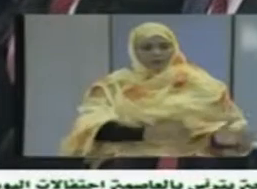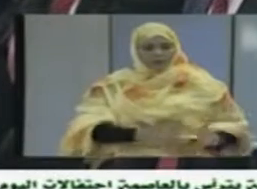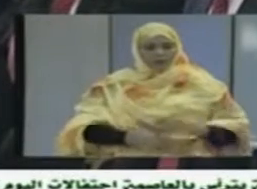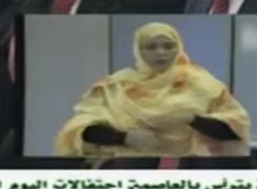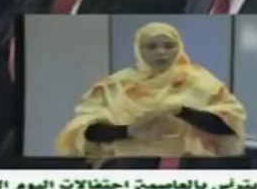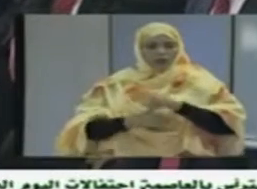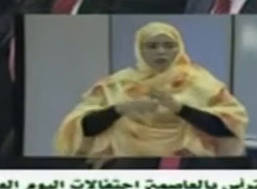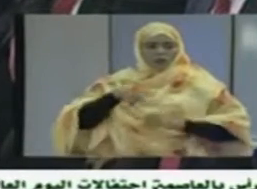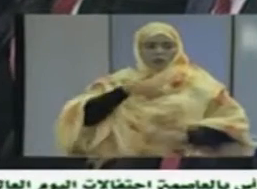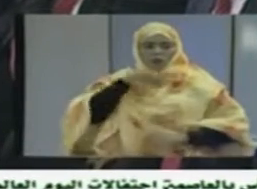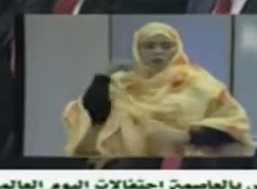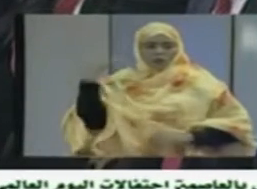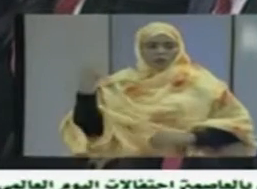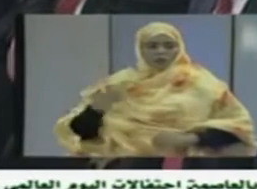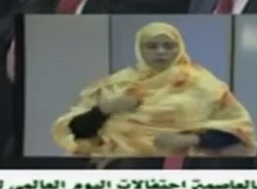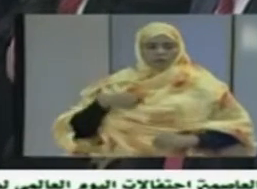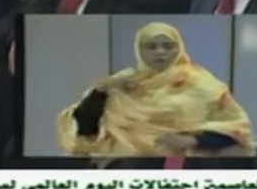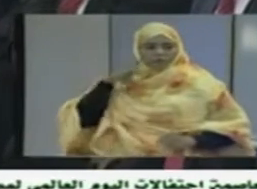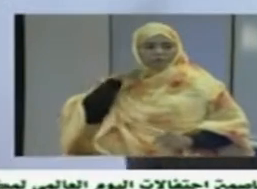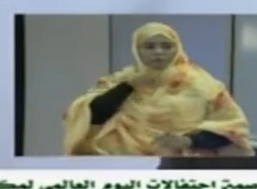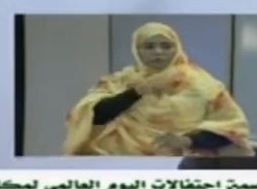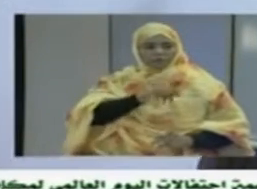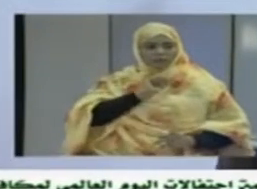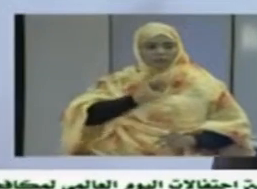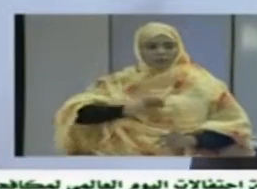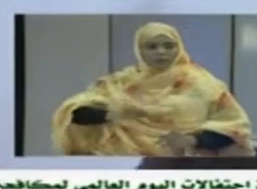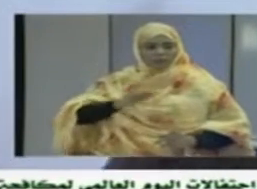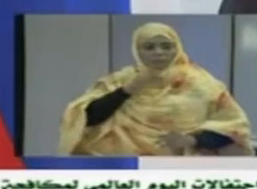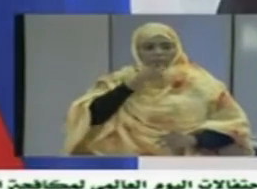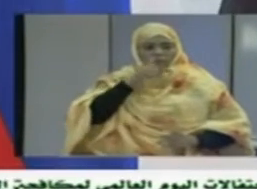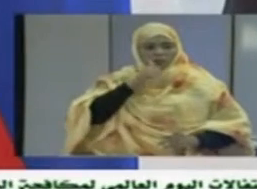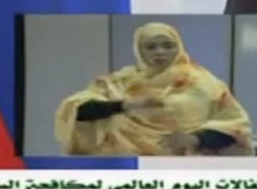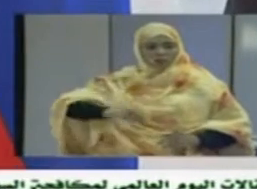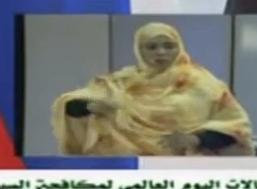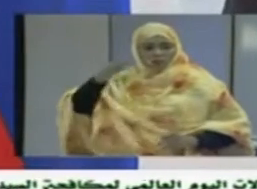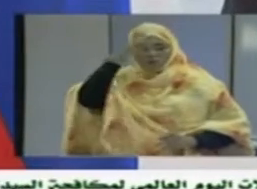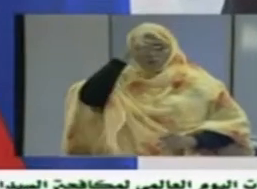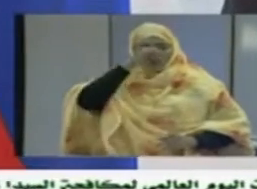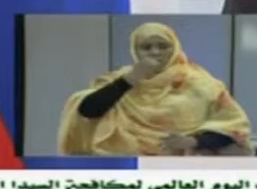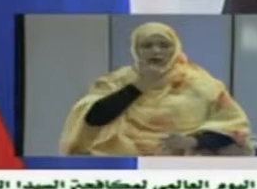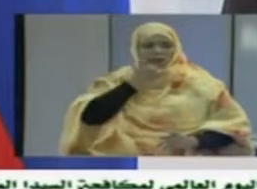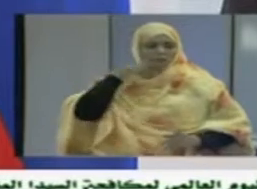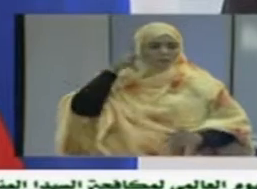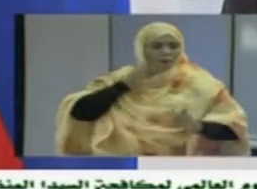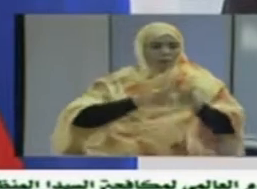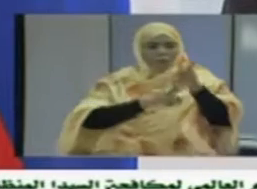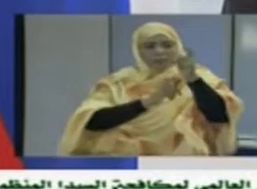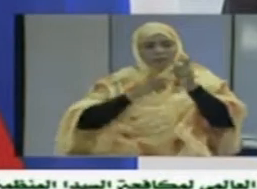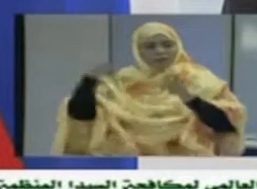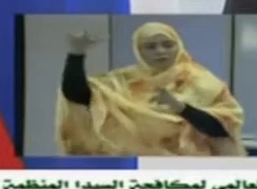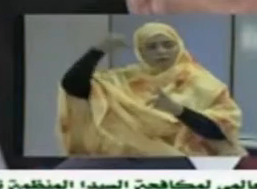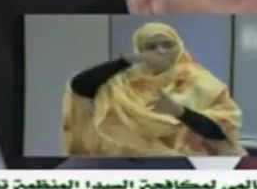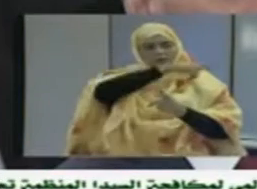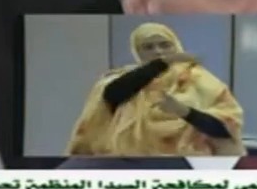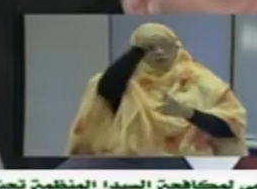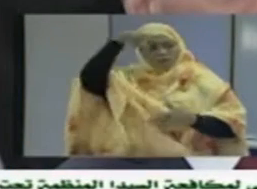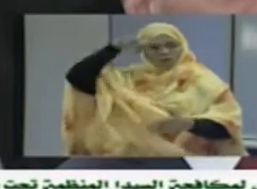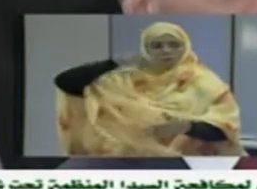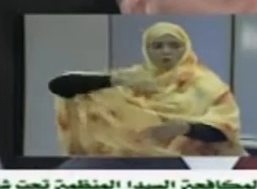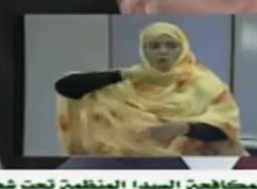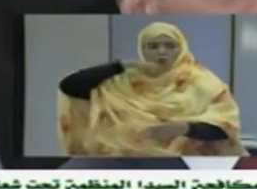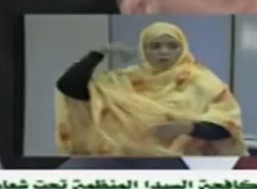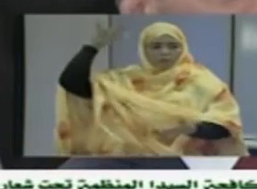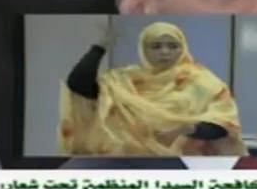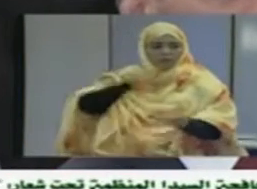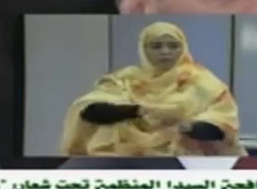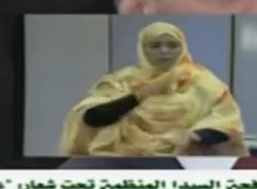الرئيس الروسي يشن في خطاب عن حالة الأمة هجوما على تركيا، مؤكدا أن قيامها بإسقاط المقاتلة الروسية